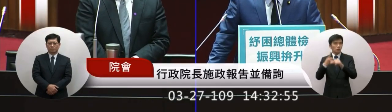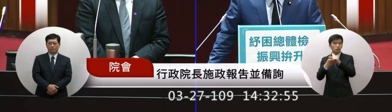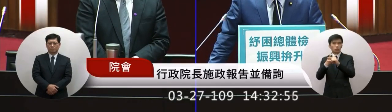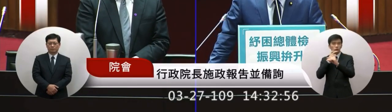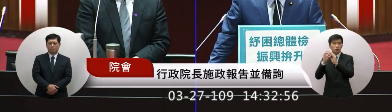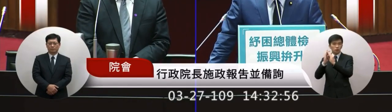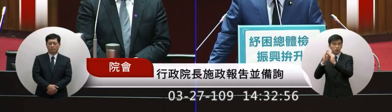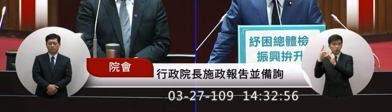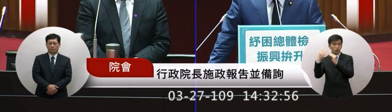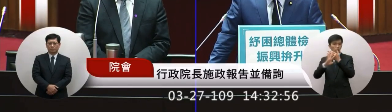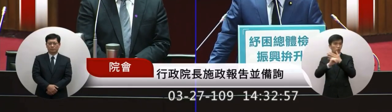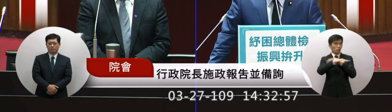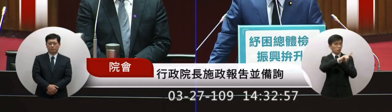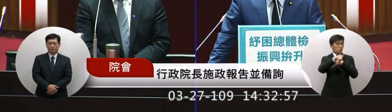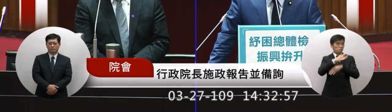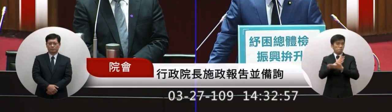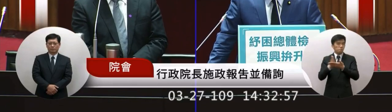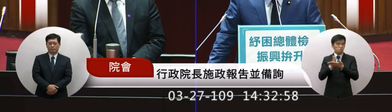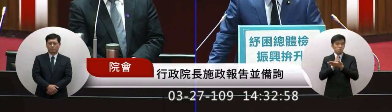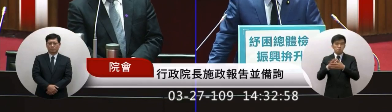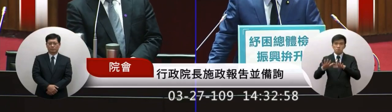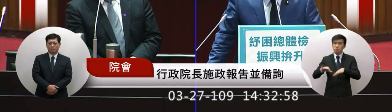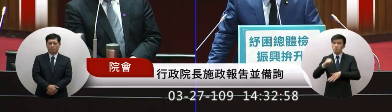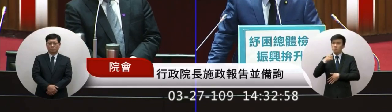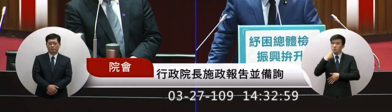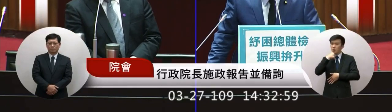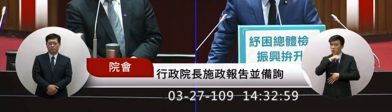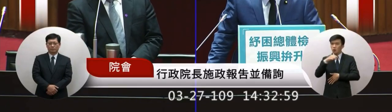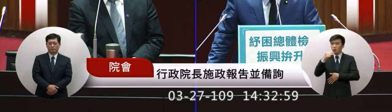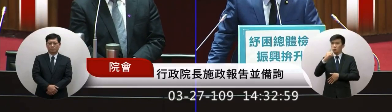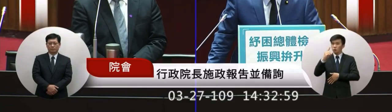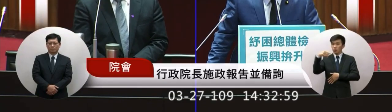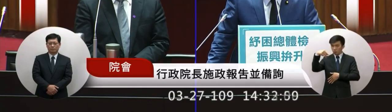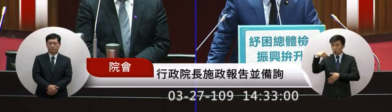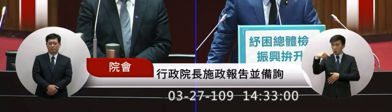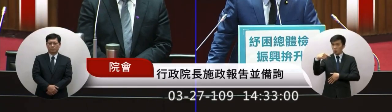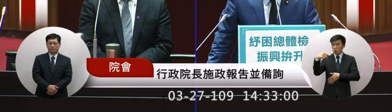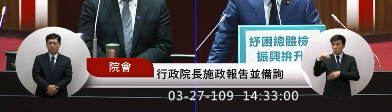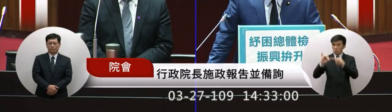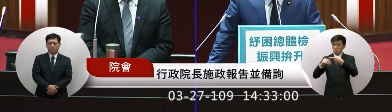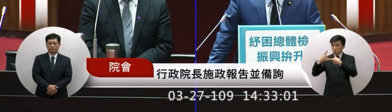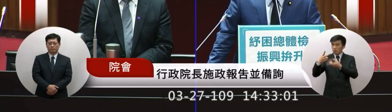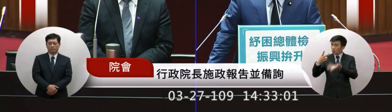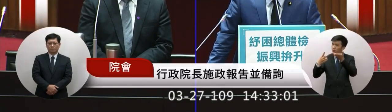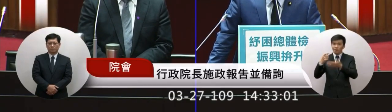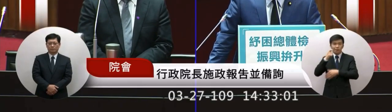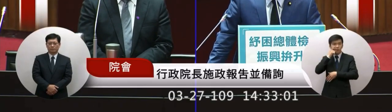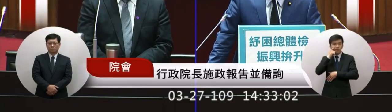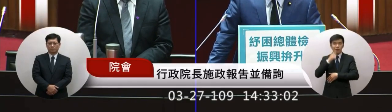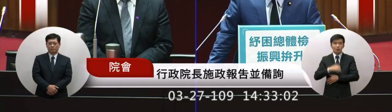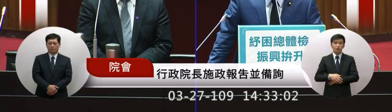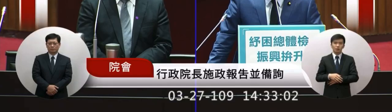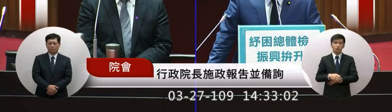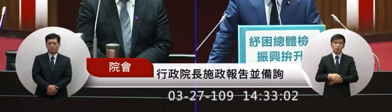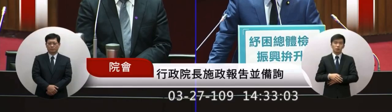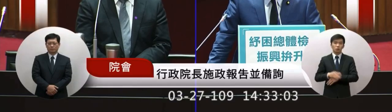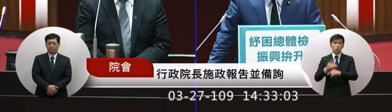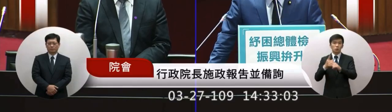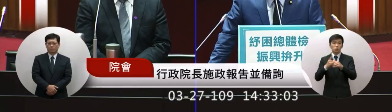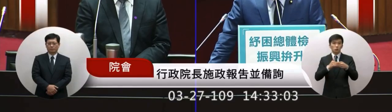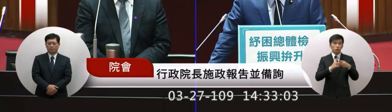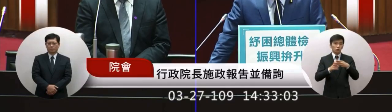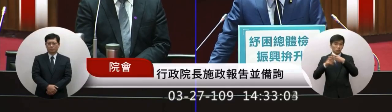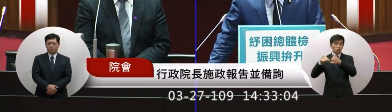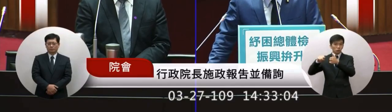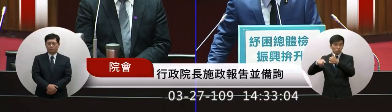多外银的评估，其实这次台湾很难 GDP 保二。那主计总处跟央行不同调哦，不晓得我们行政院是